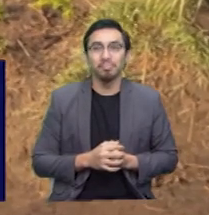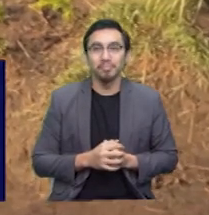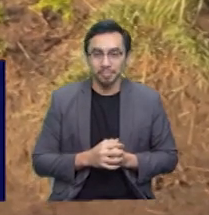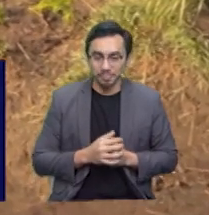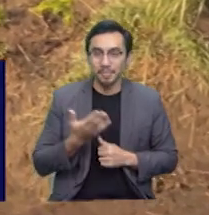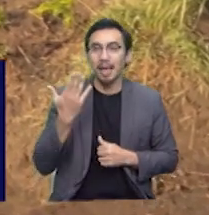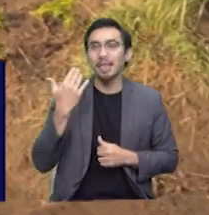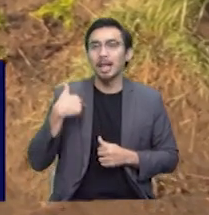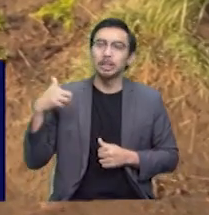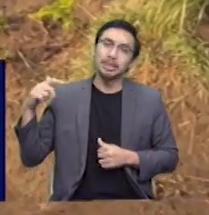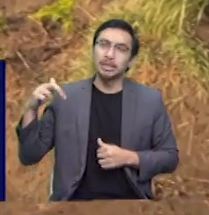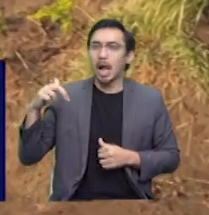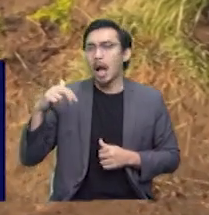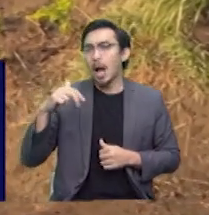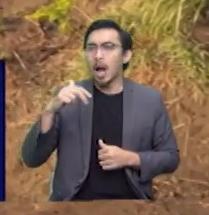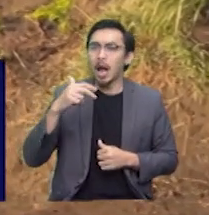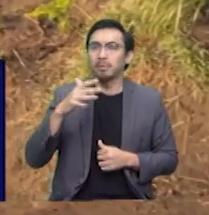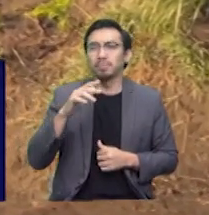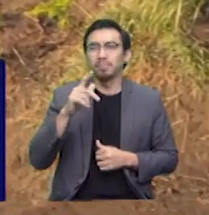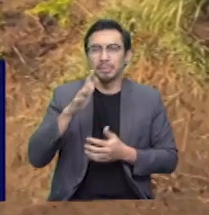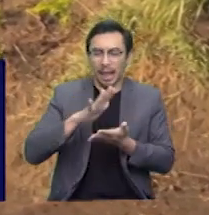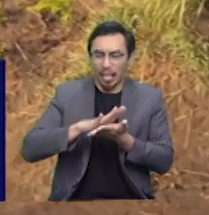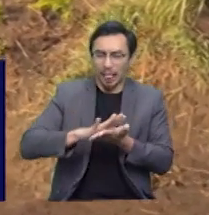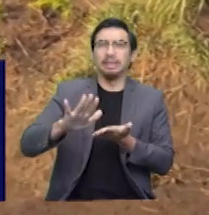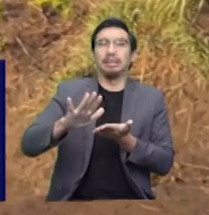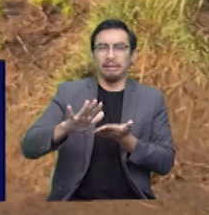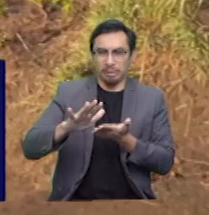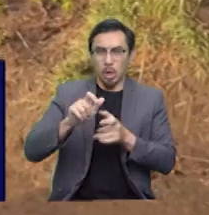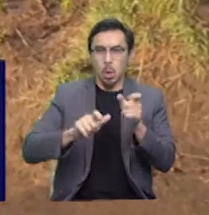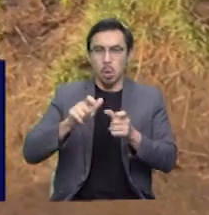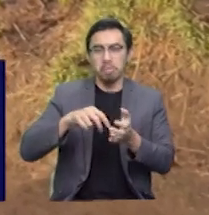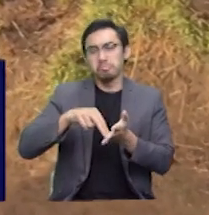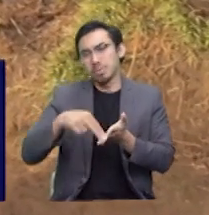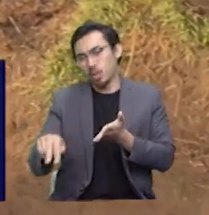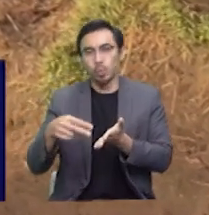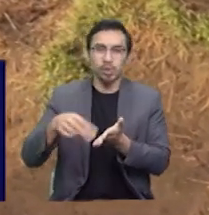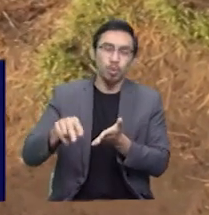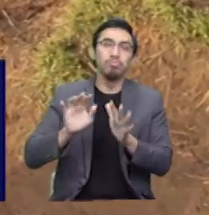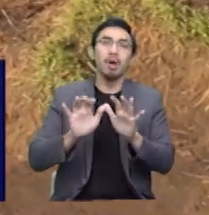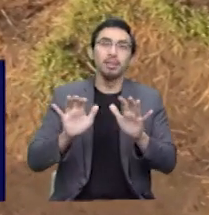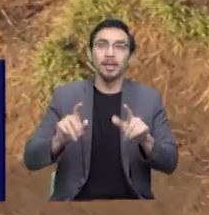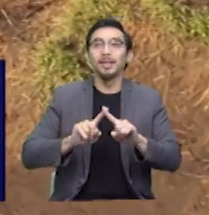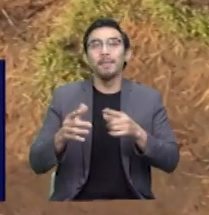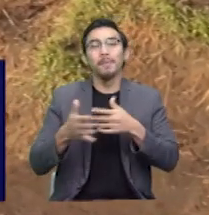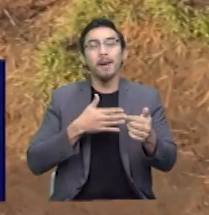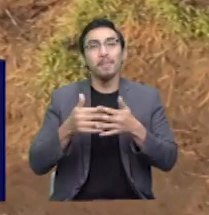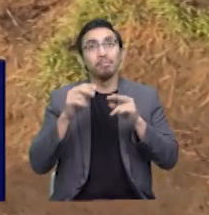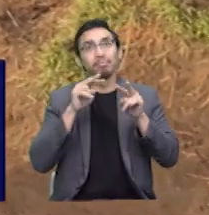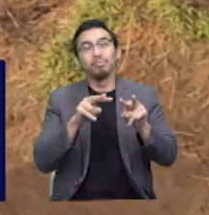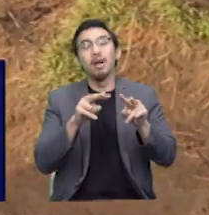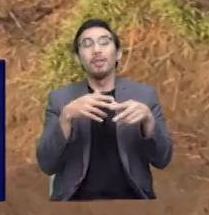sedikit licin dan banyak yang jatuh tadi sih, tapi terbayarkan juga karena view pemandangannya sangat